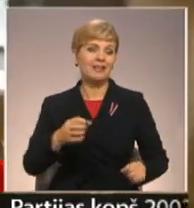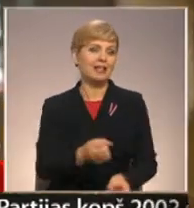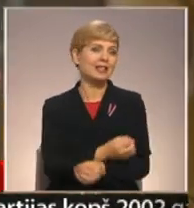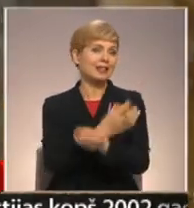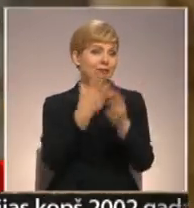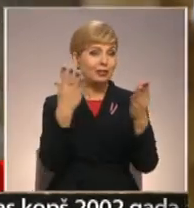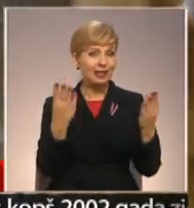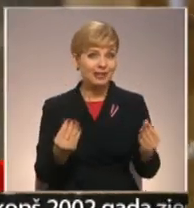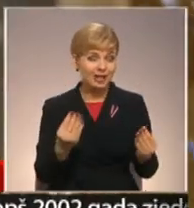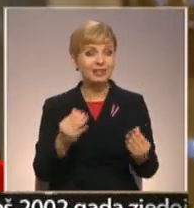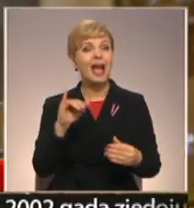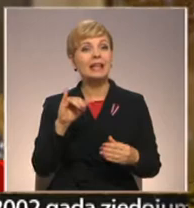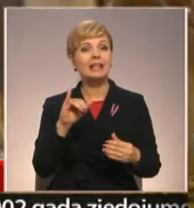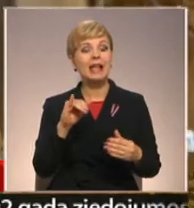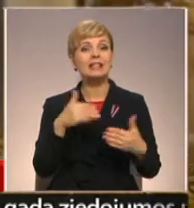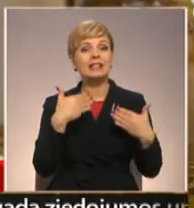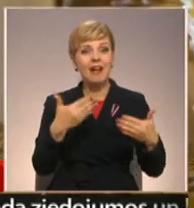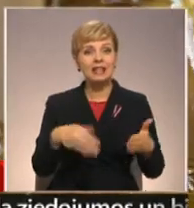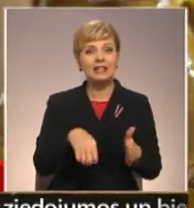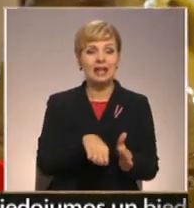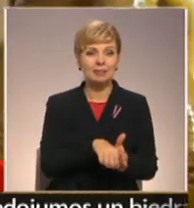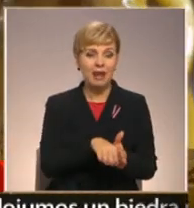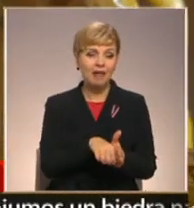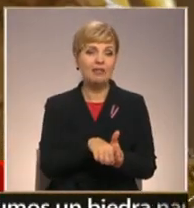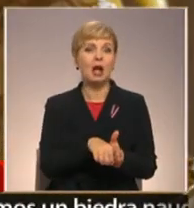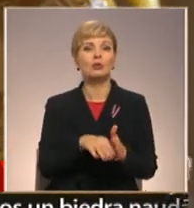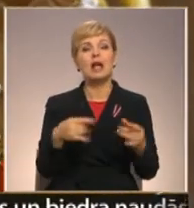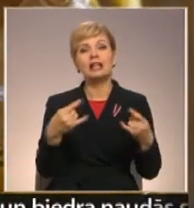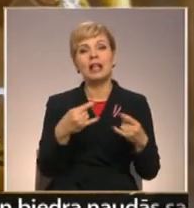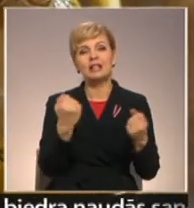Ineses sveicieniem pievienojas Baiba Denberga, Kristrudaks, Talsu televīzija.